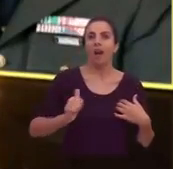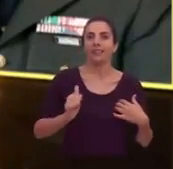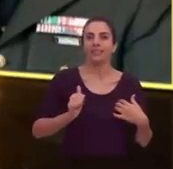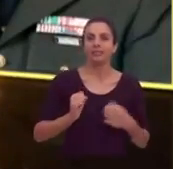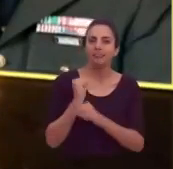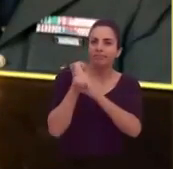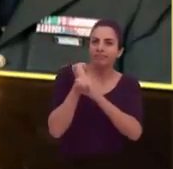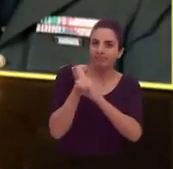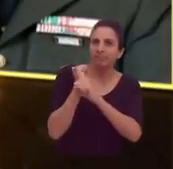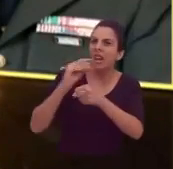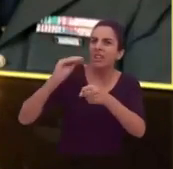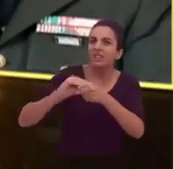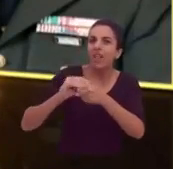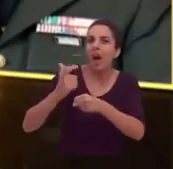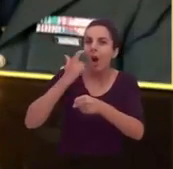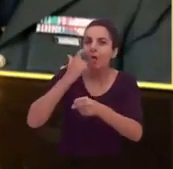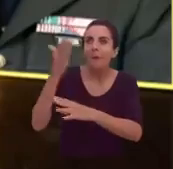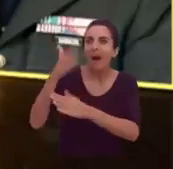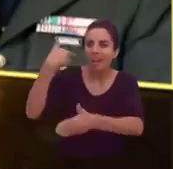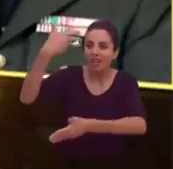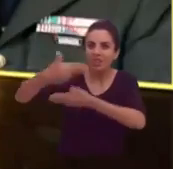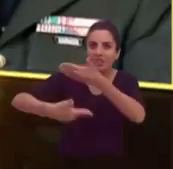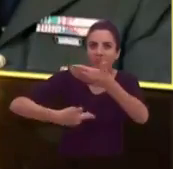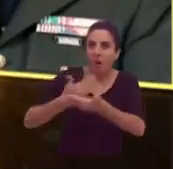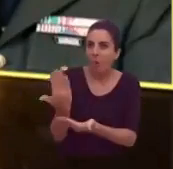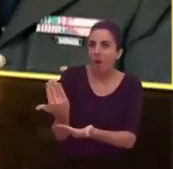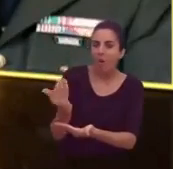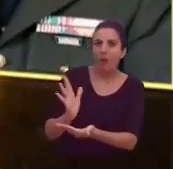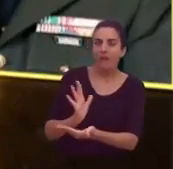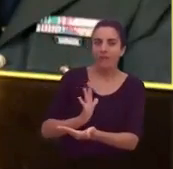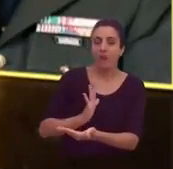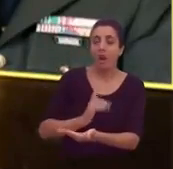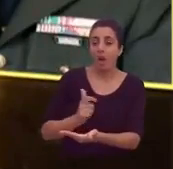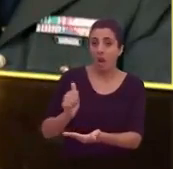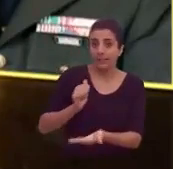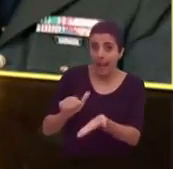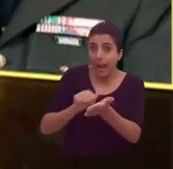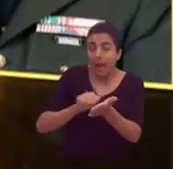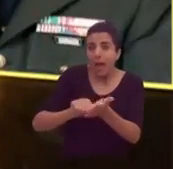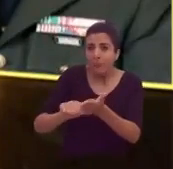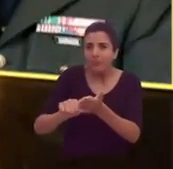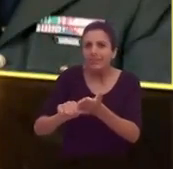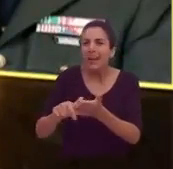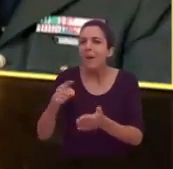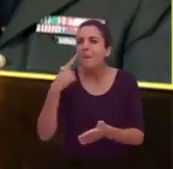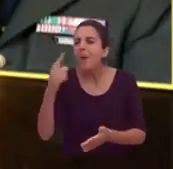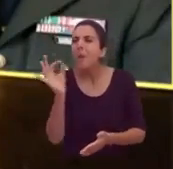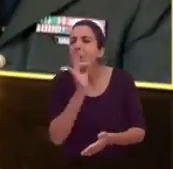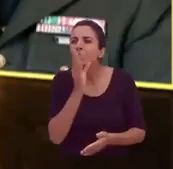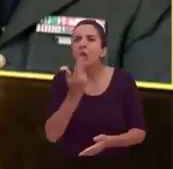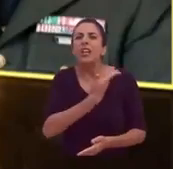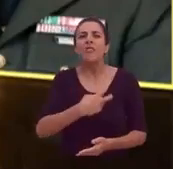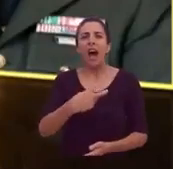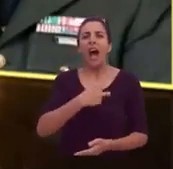naaşı olan al bayrağı sarılı tabutunu görüyoruz. Mehmetçikler çok sevdiklerinden ayrılmak istemeyen